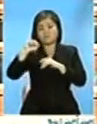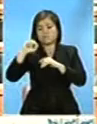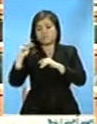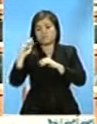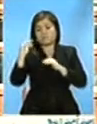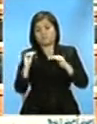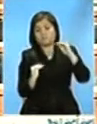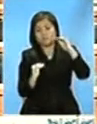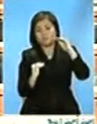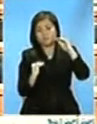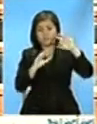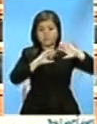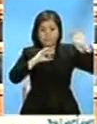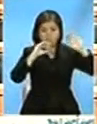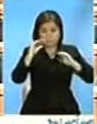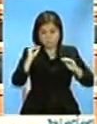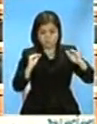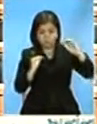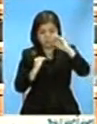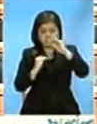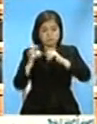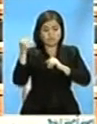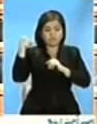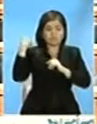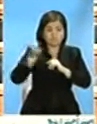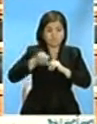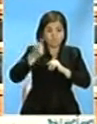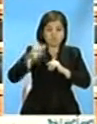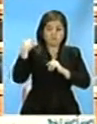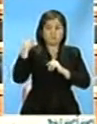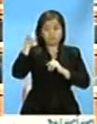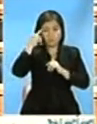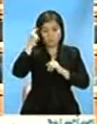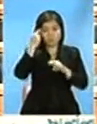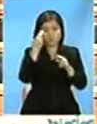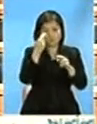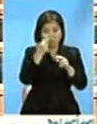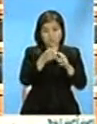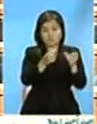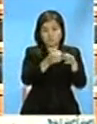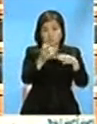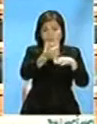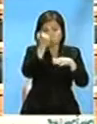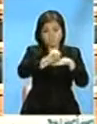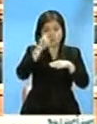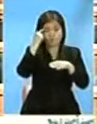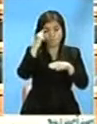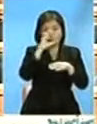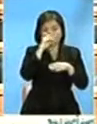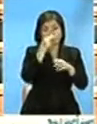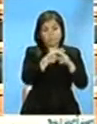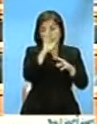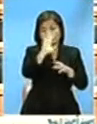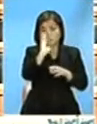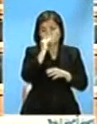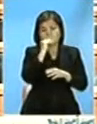ผมอาจจะผิดก็ได้นะครับณขณะนั้นรัฐบาลพรรคไหนก็ขออนุญาตไม่เอ่ยชื่อเพราะผมหลีกเลี่ยงการเอ่ยชื่อพรร